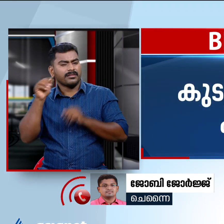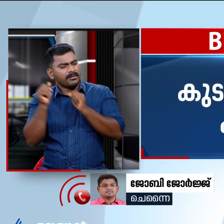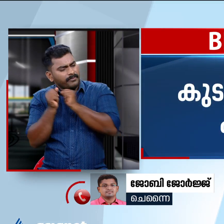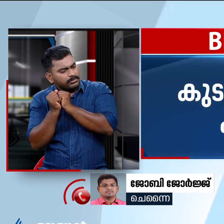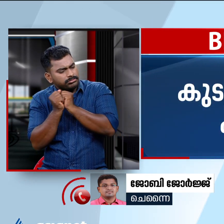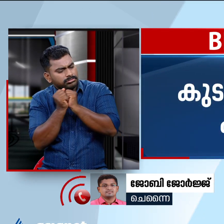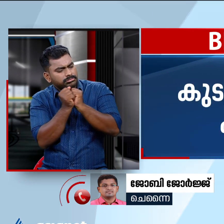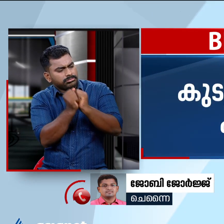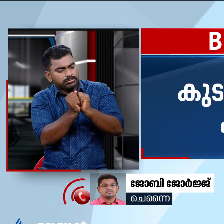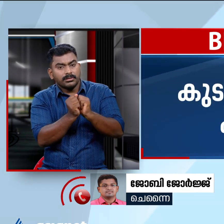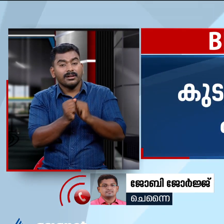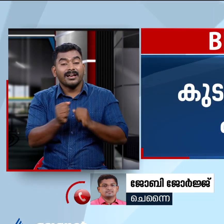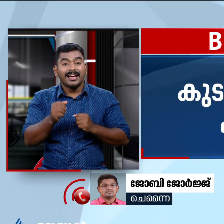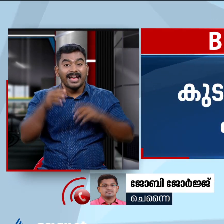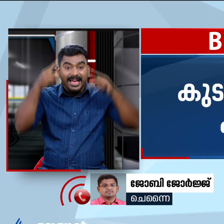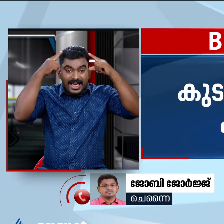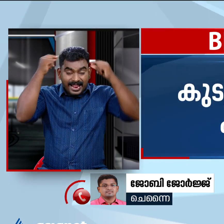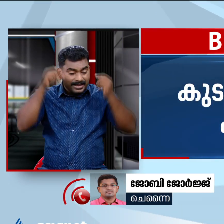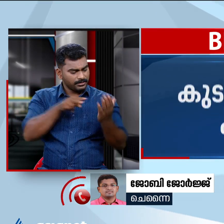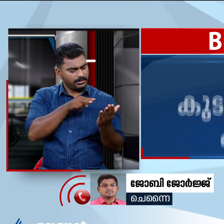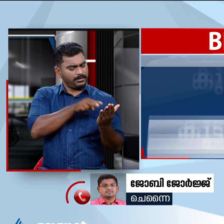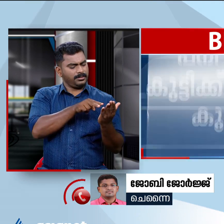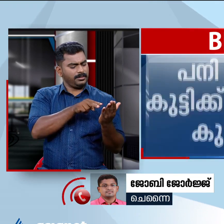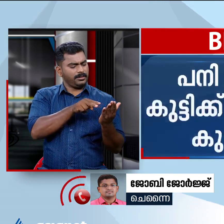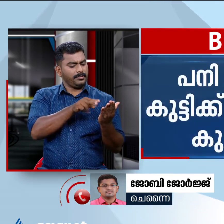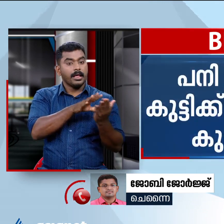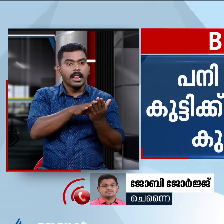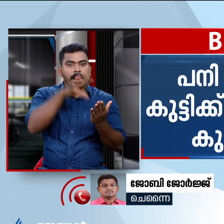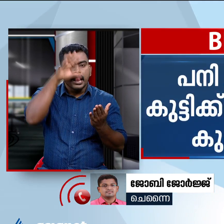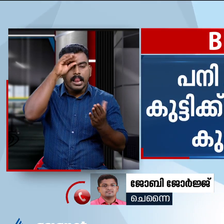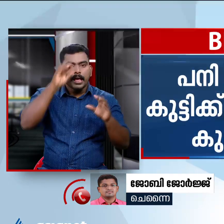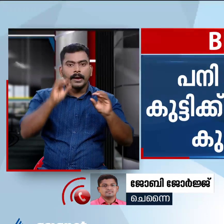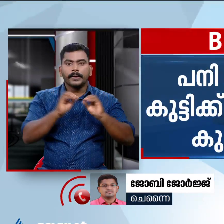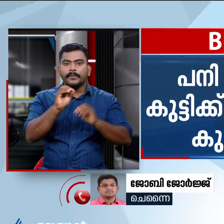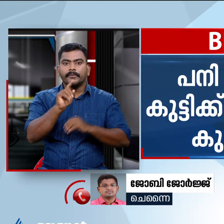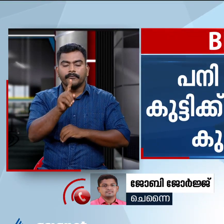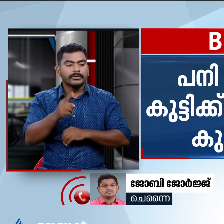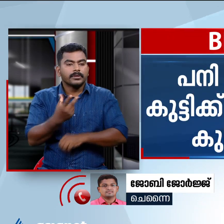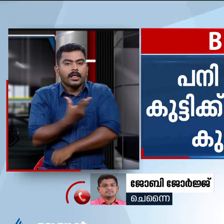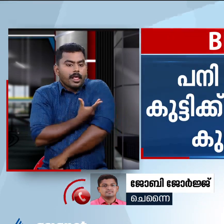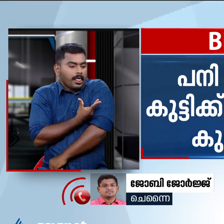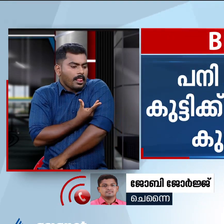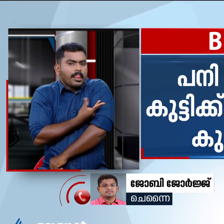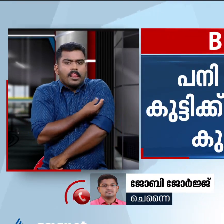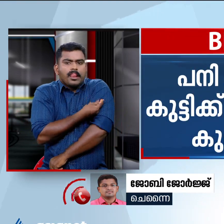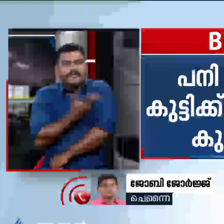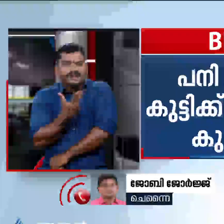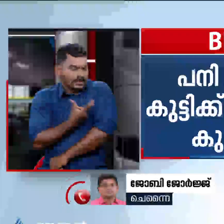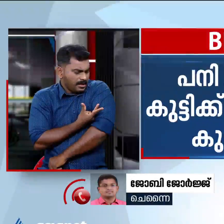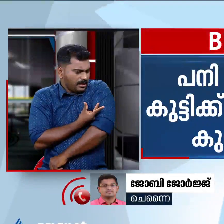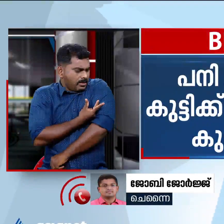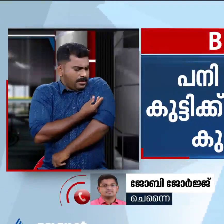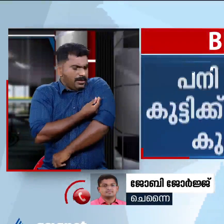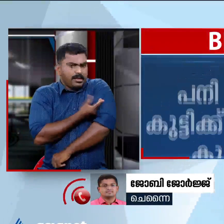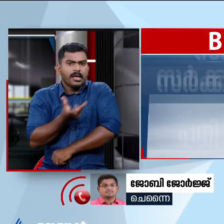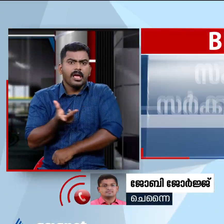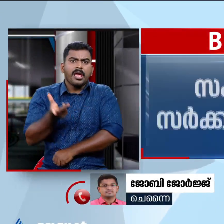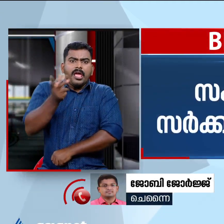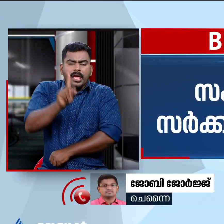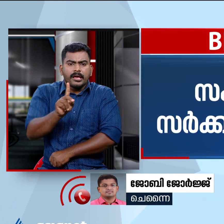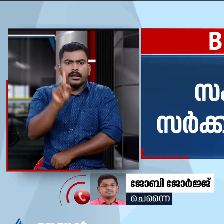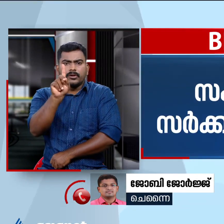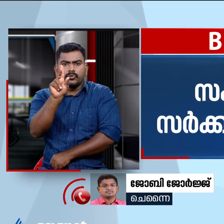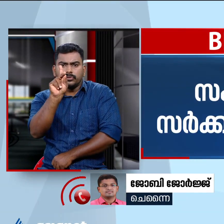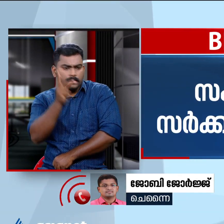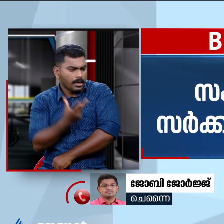പറയുന്നത്. ആദ്യത്തെ കുത്തിവയ്പ്പ് കഴിഞ്ഞു, രണ്ടാമത്തേത് എടുക്കാൻ തുടങ്ങുമ്പോഴാണ് അച്ഛൻ ചോദിക്കുന്നത്, 2 കുത്തിവയ്പ്പ് എഴുതിയിട്ടില്ലല്ലോ, 1